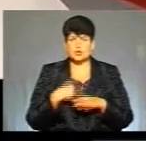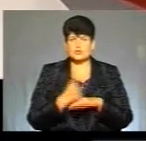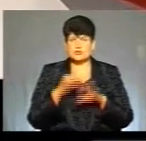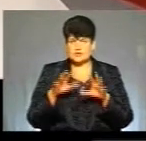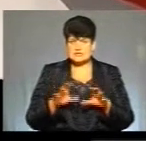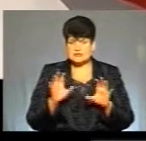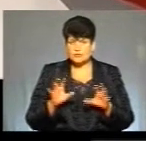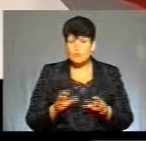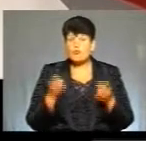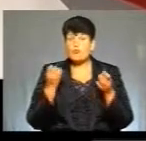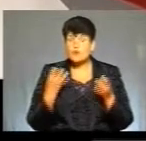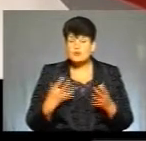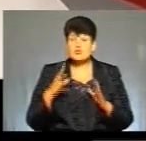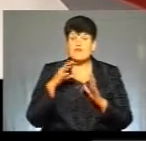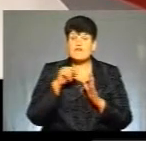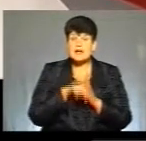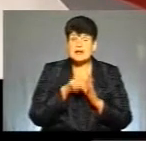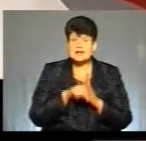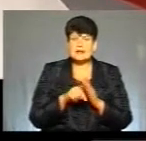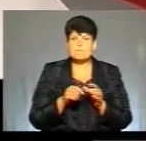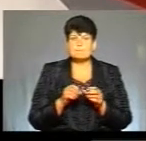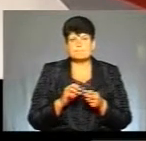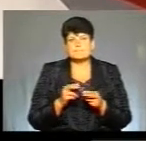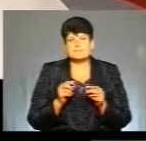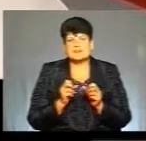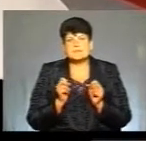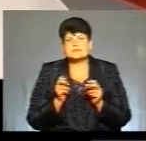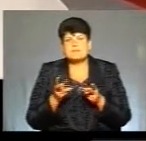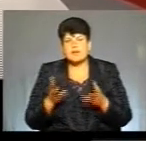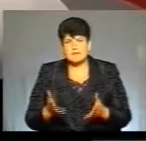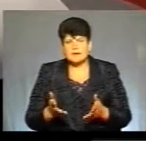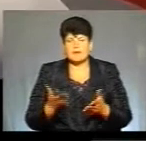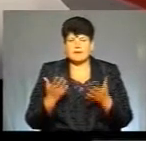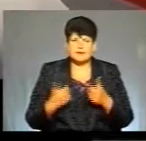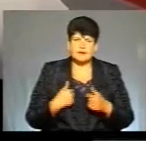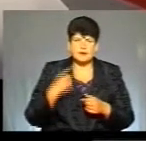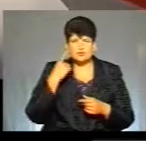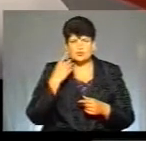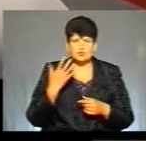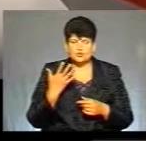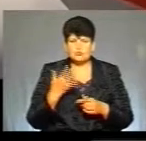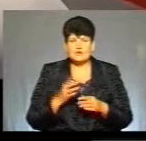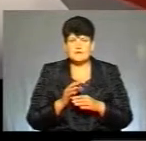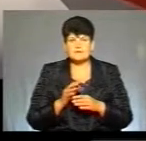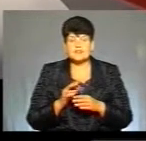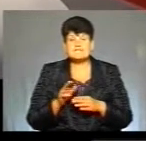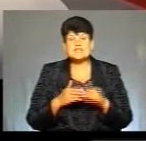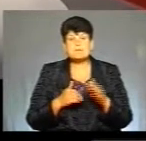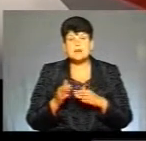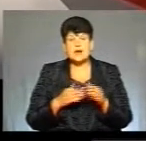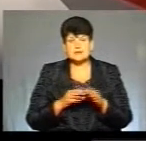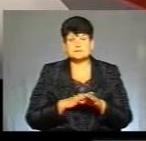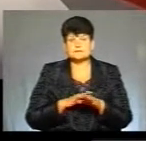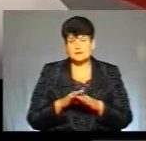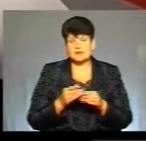законодавство. Просто вказувалося на певні небезпеки. Але, я думаю, саме від практики реалізації